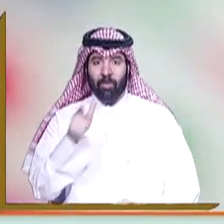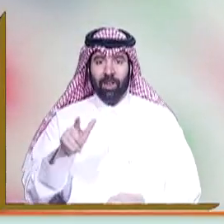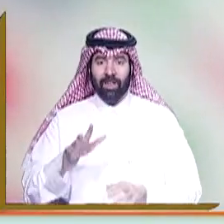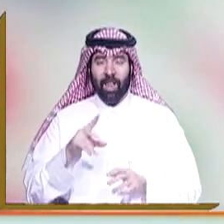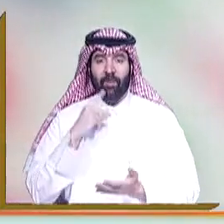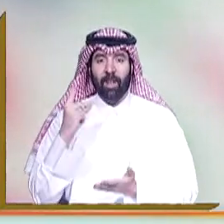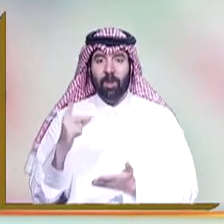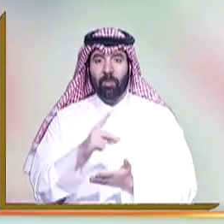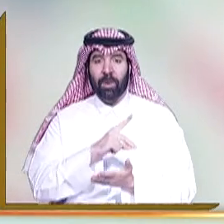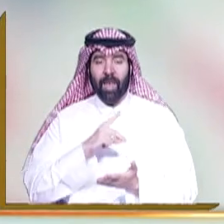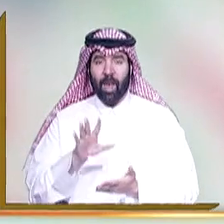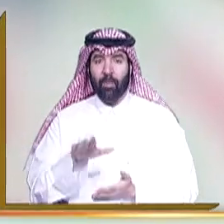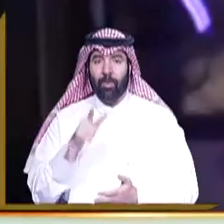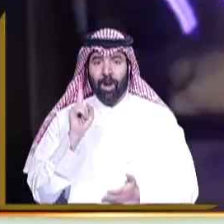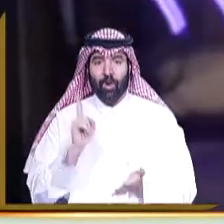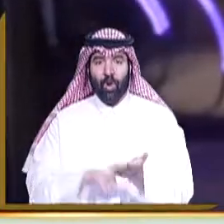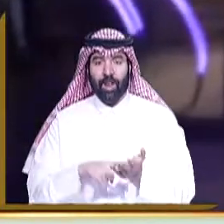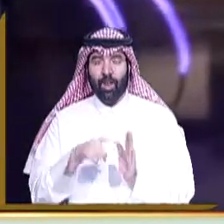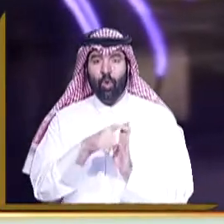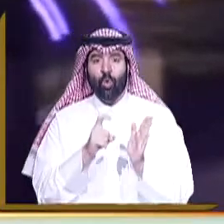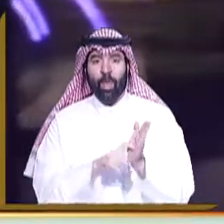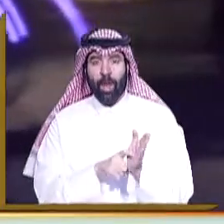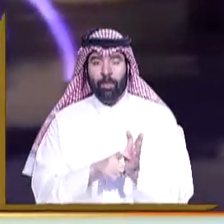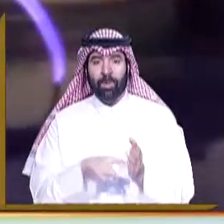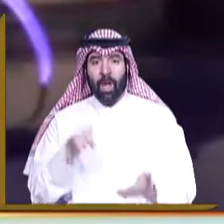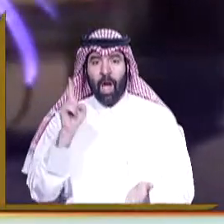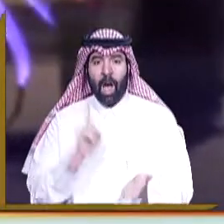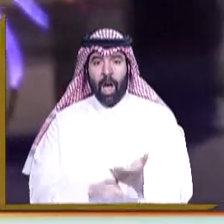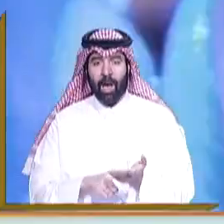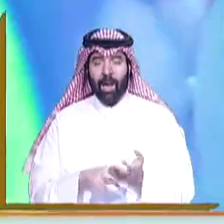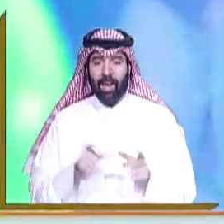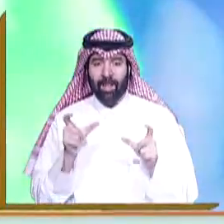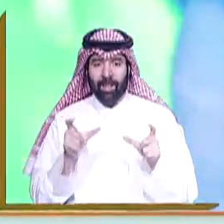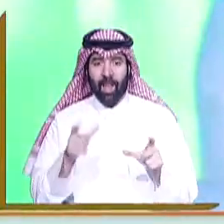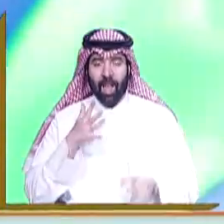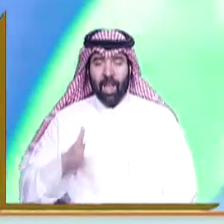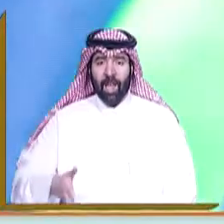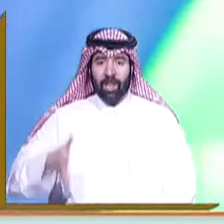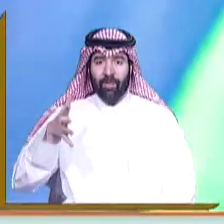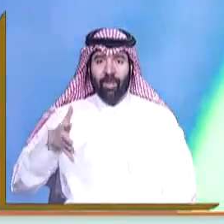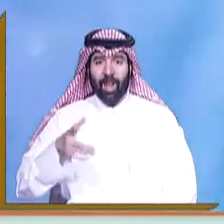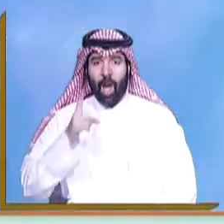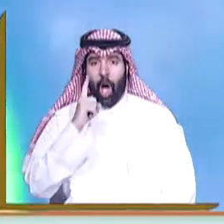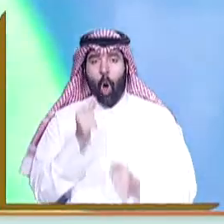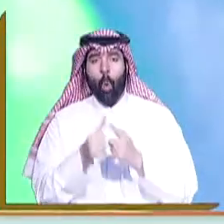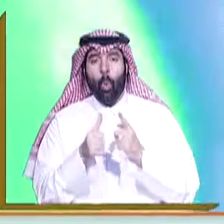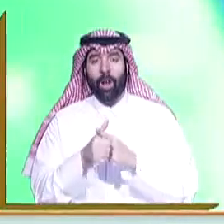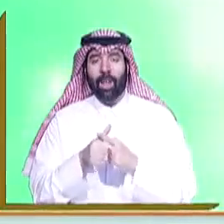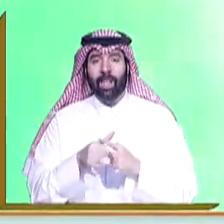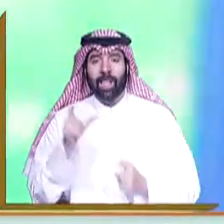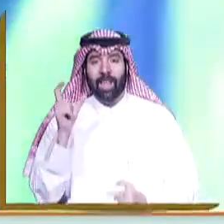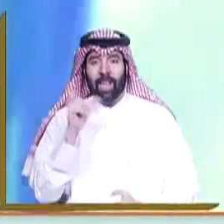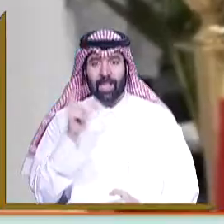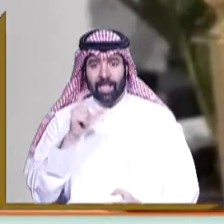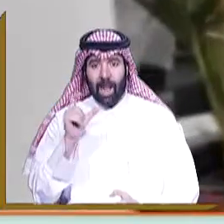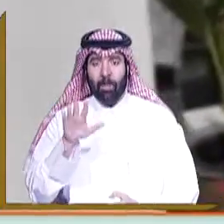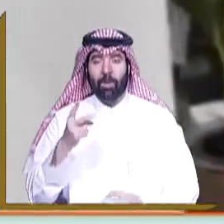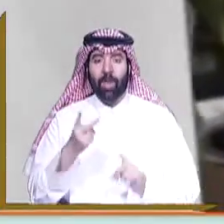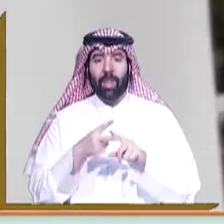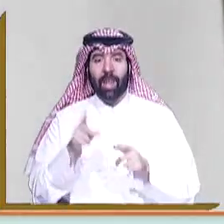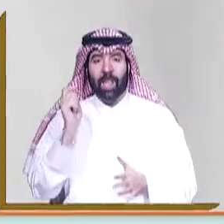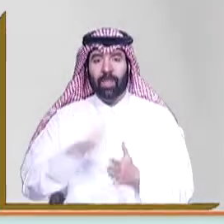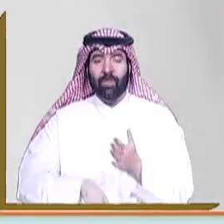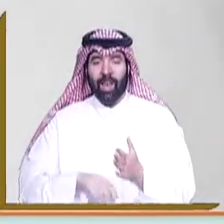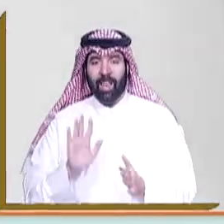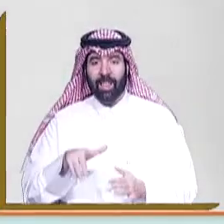به، إذ يؤكد النظام على حقوق الطفل التي قررتها الشريعة الإسلامية والأنظمة والاتفاقيات